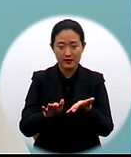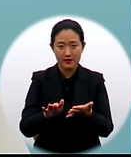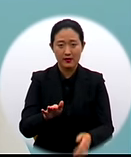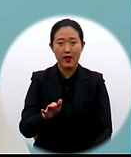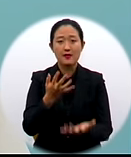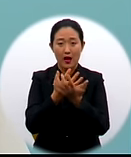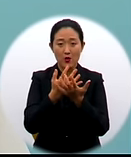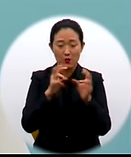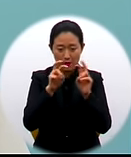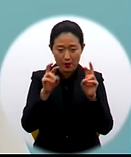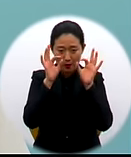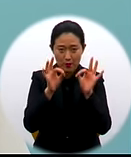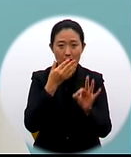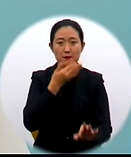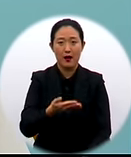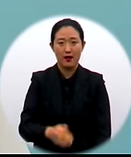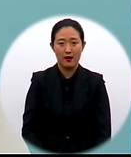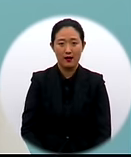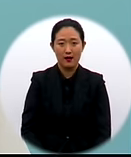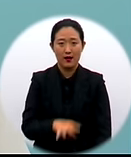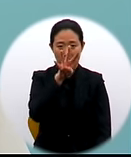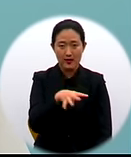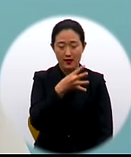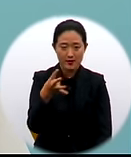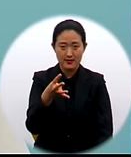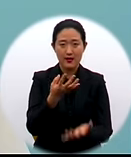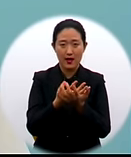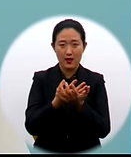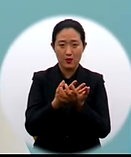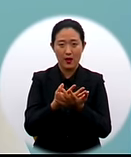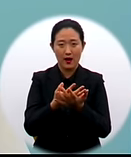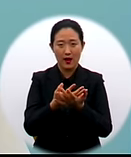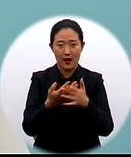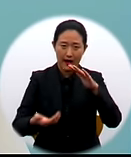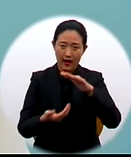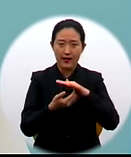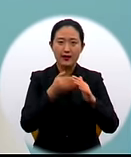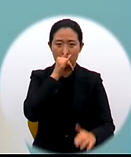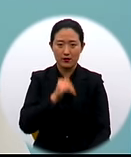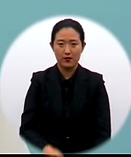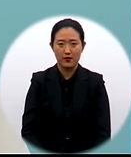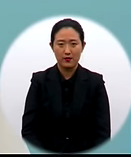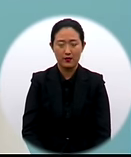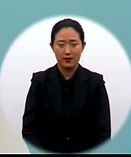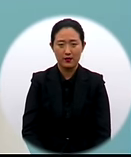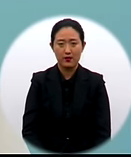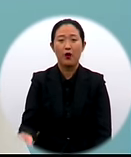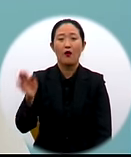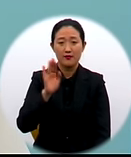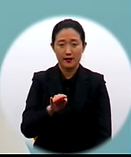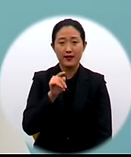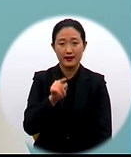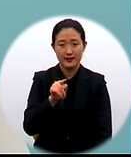알아요. 엑셀이 다룰 수 있는 데이터량에는 한계가 있습니다. 아실 거예요. 한 시트에 들어갈 수 있는 데이터량에 한계가 있어요. 근데 이